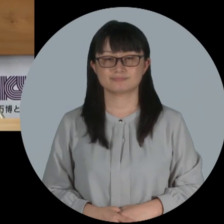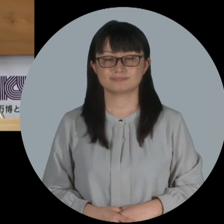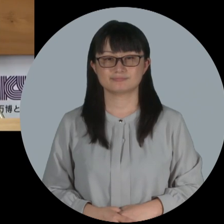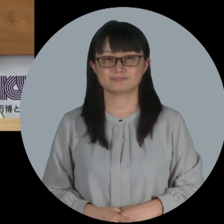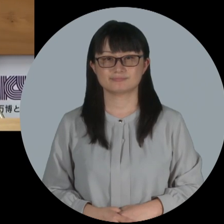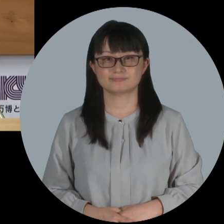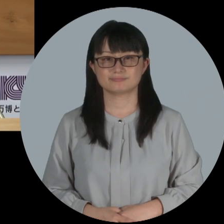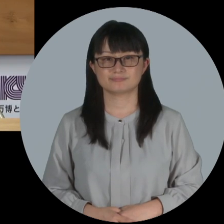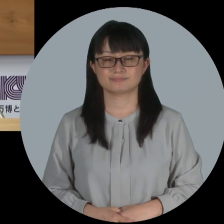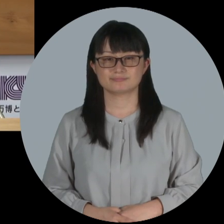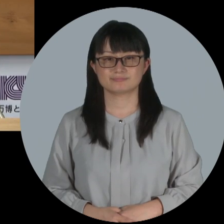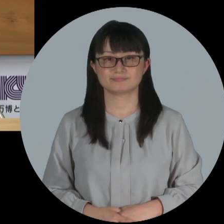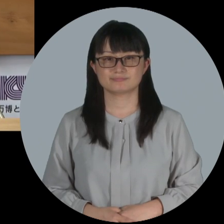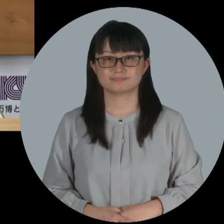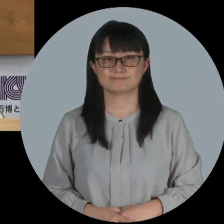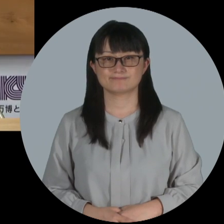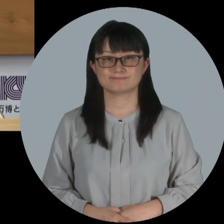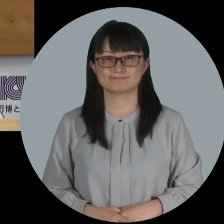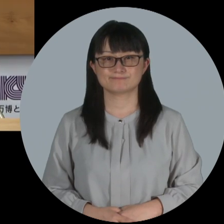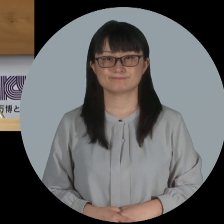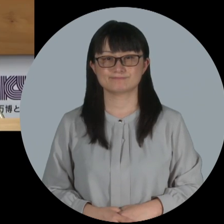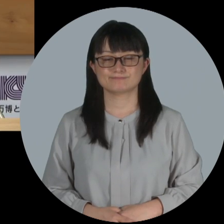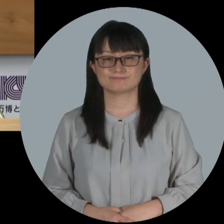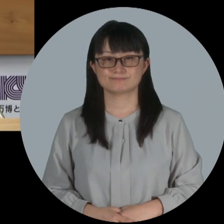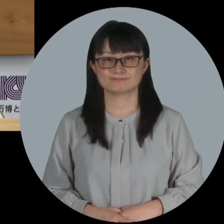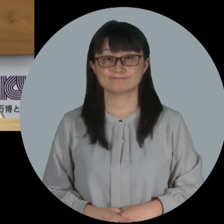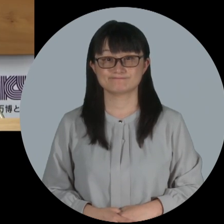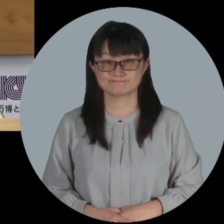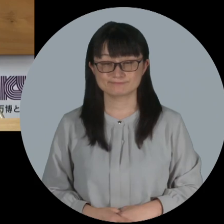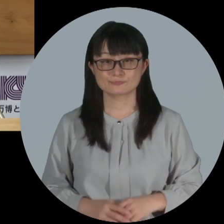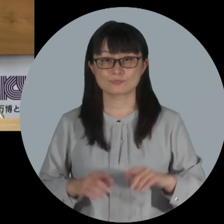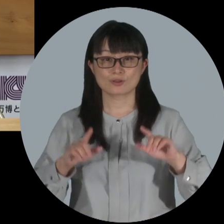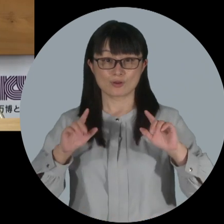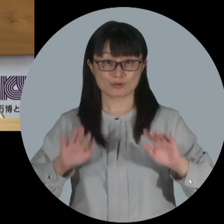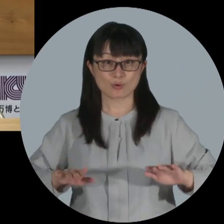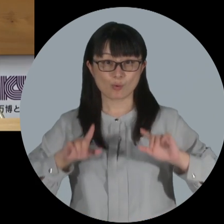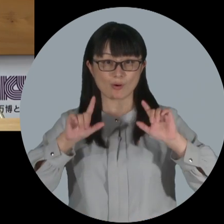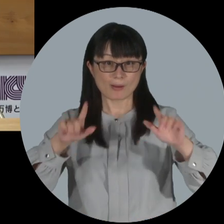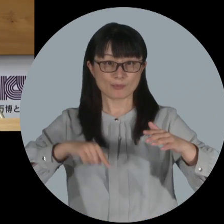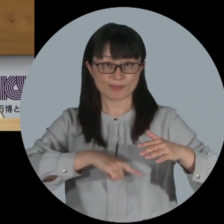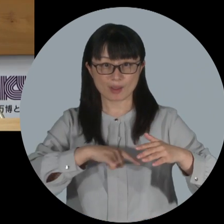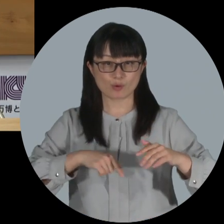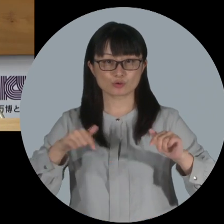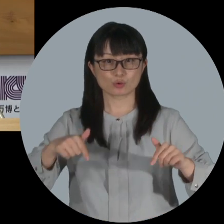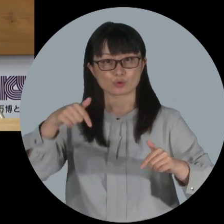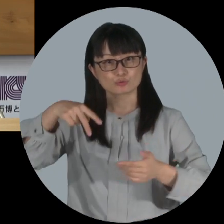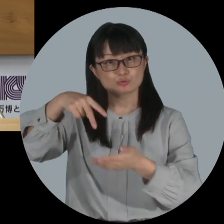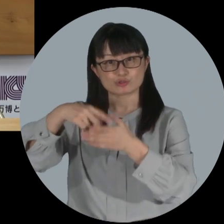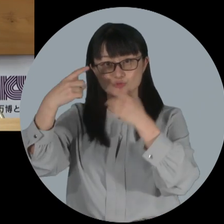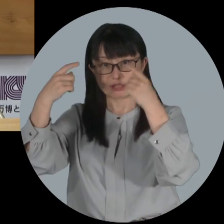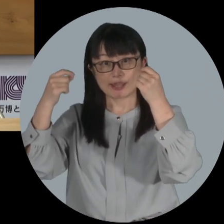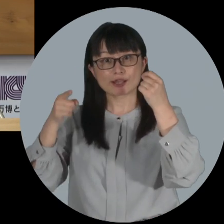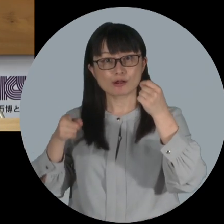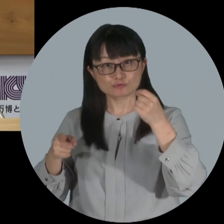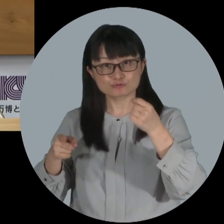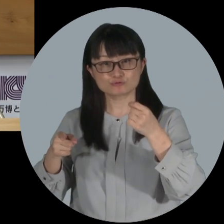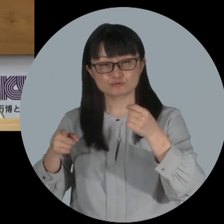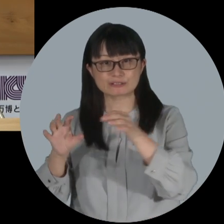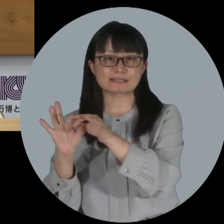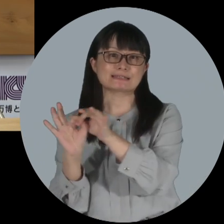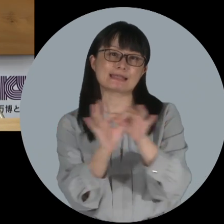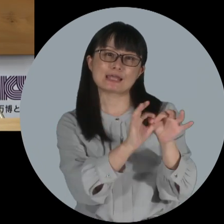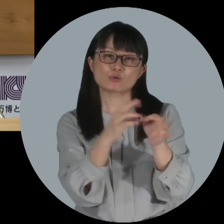はじめに知事から発表ございます。 じゃあよろしくお願いいたします。本日の発表項目は京都府立大学の継